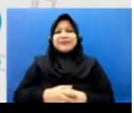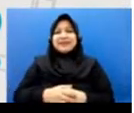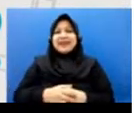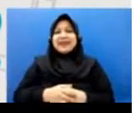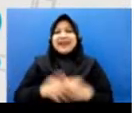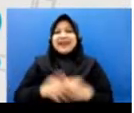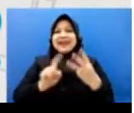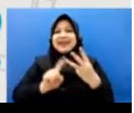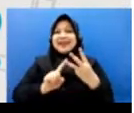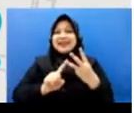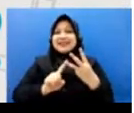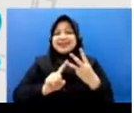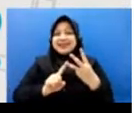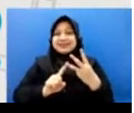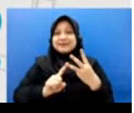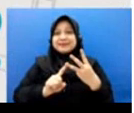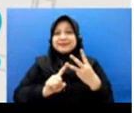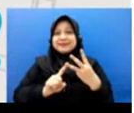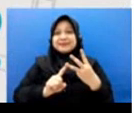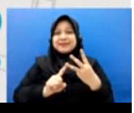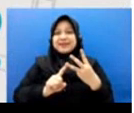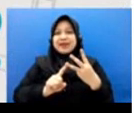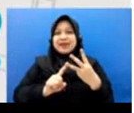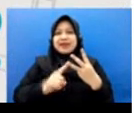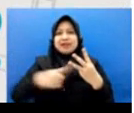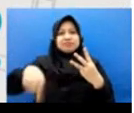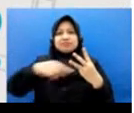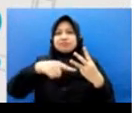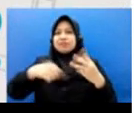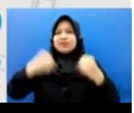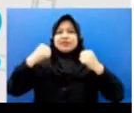adalah kita harus tangguh, Bapak Ibu. Belajar